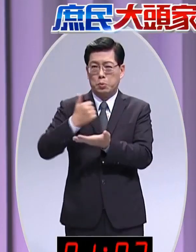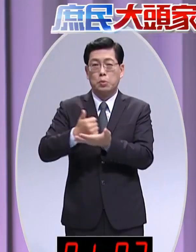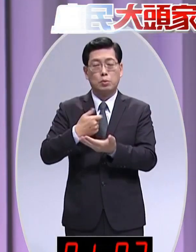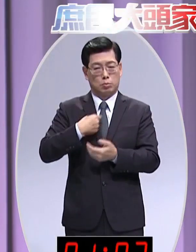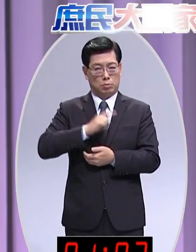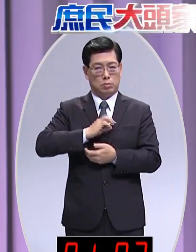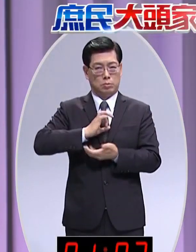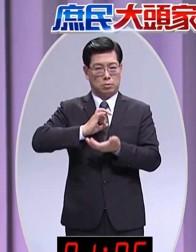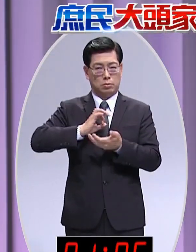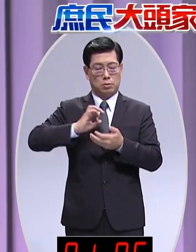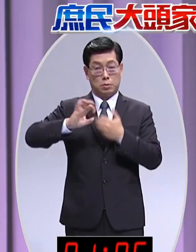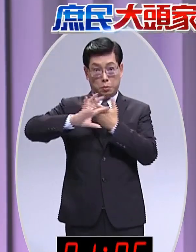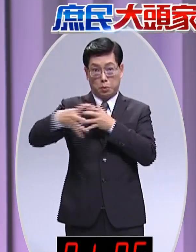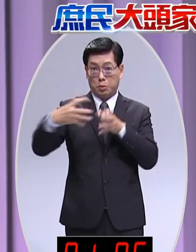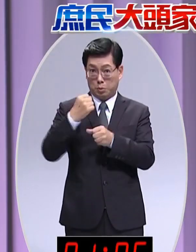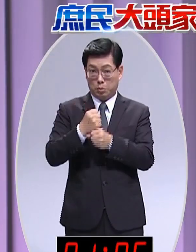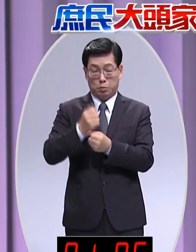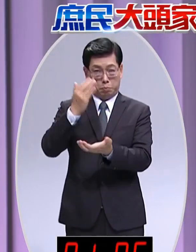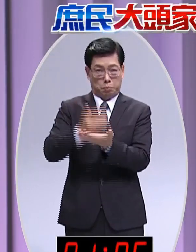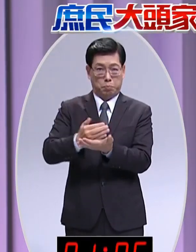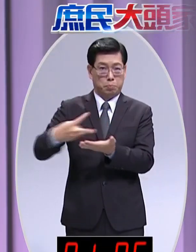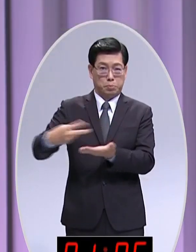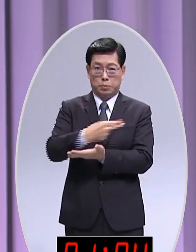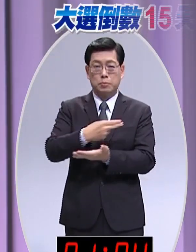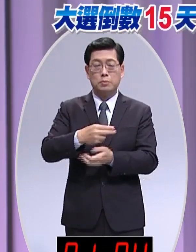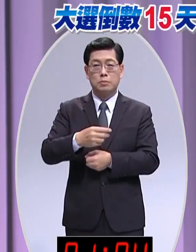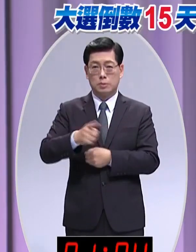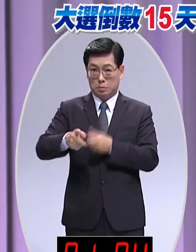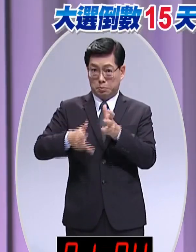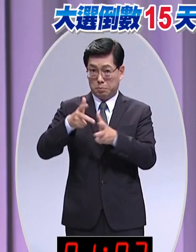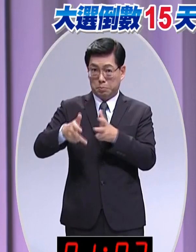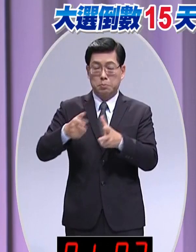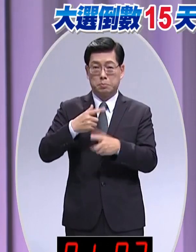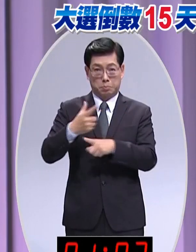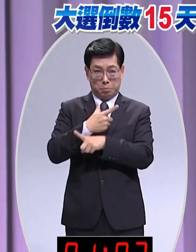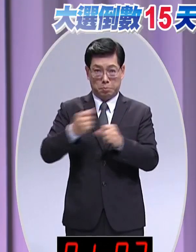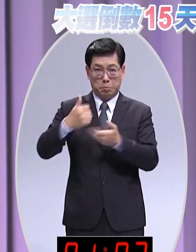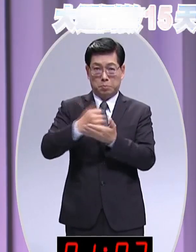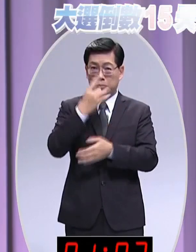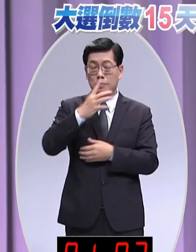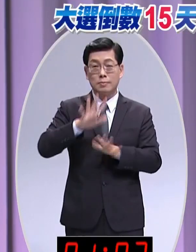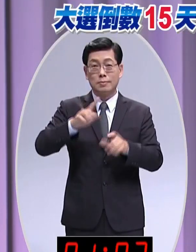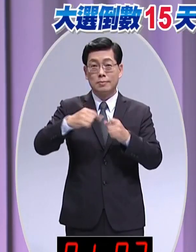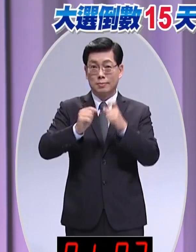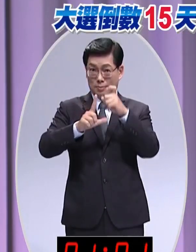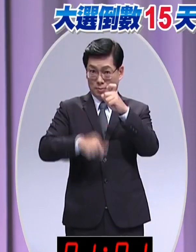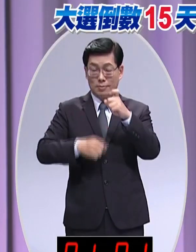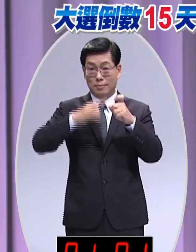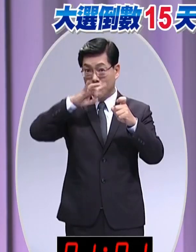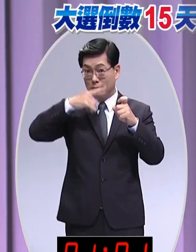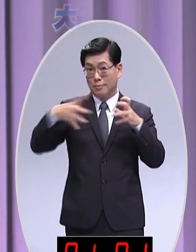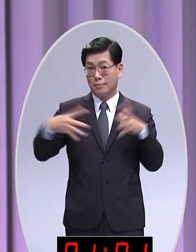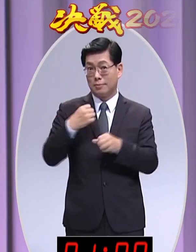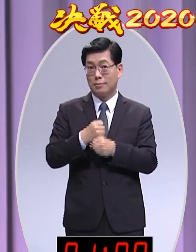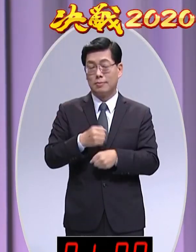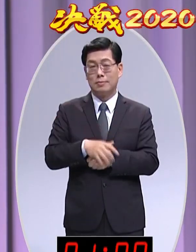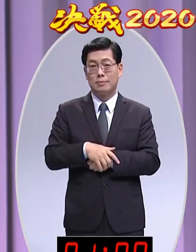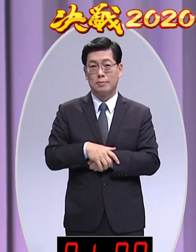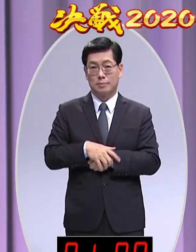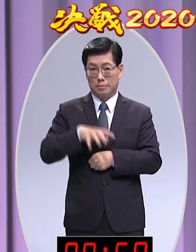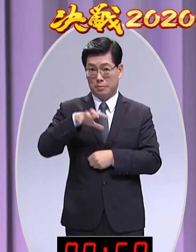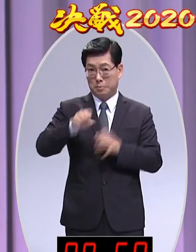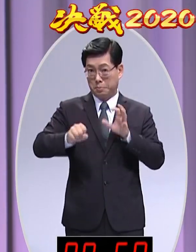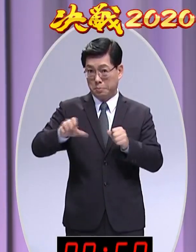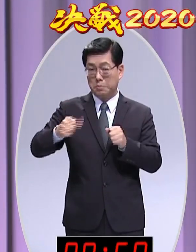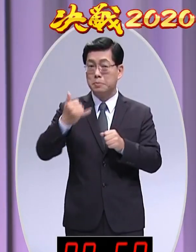透过国际合作拦截毒品跟制毒的原料。今年10月，我们跟越南合作，查获